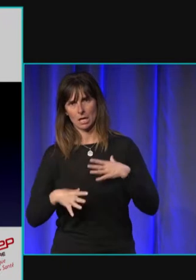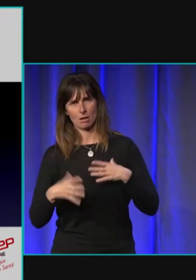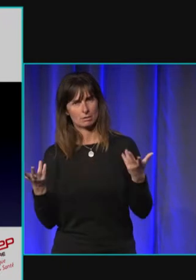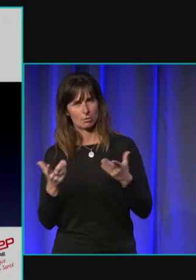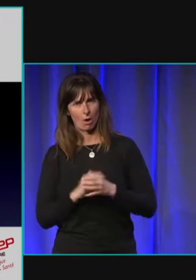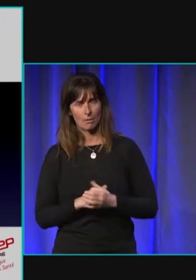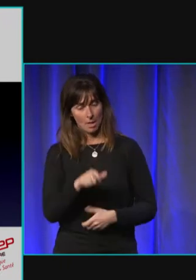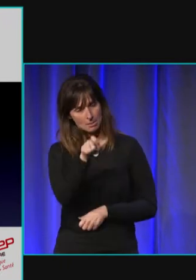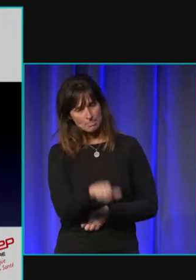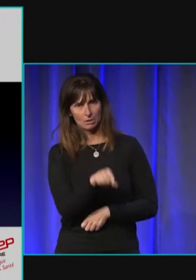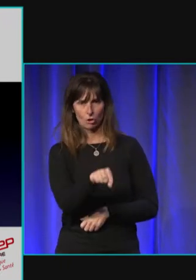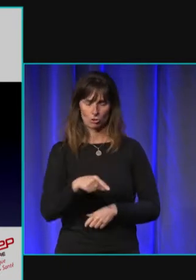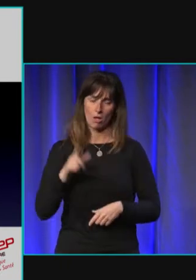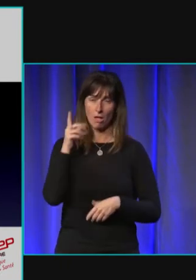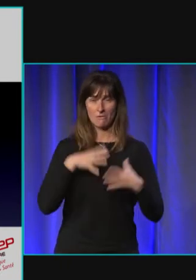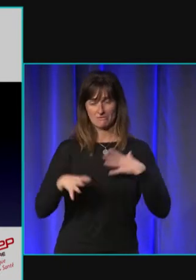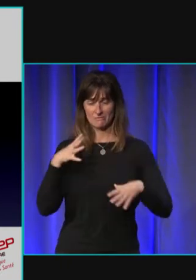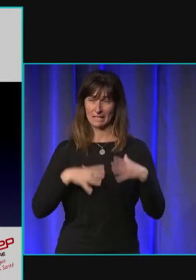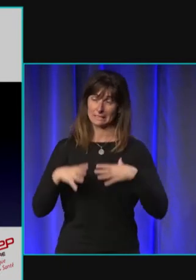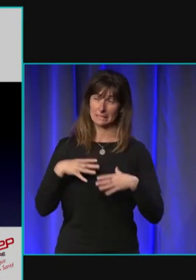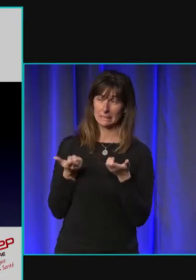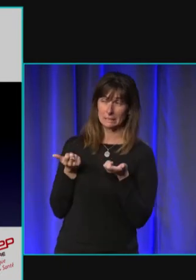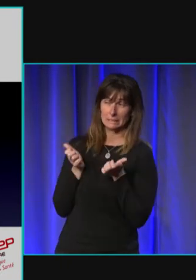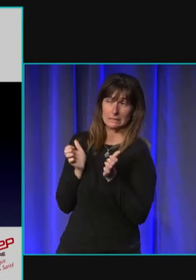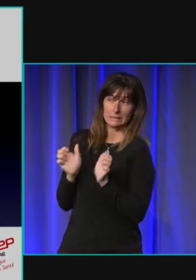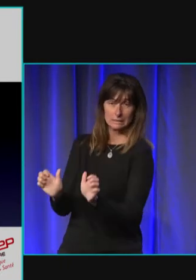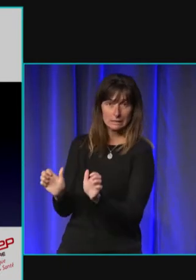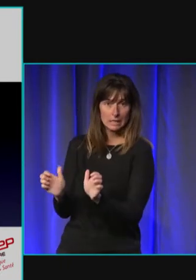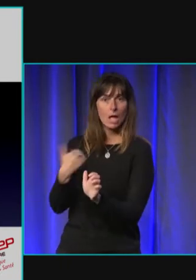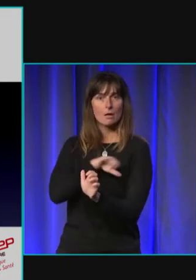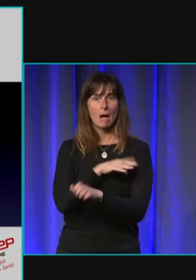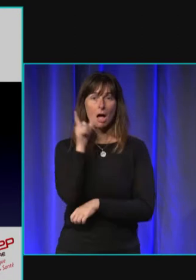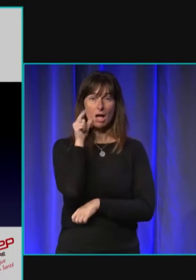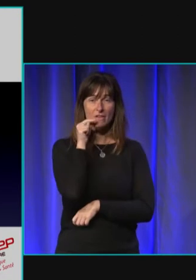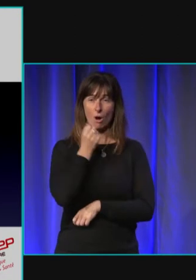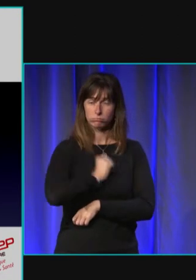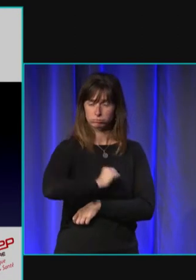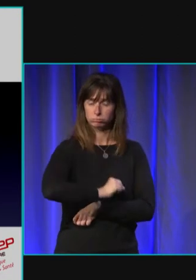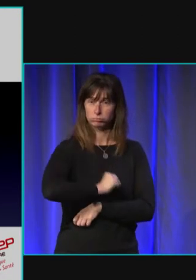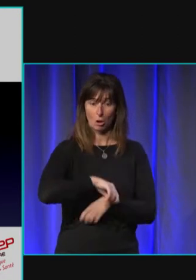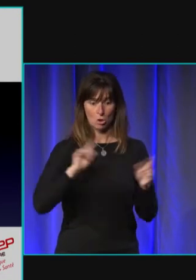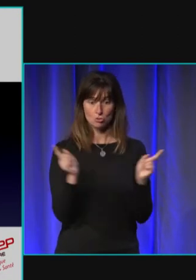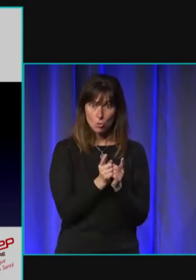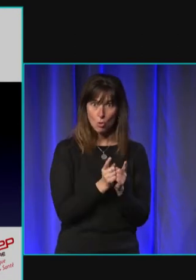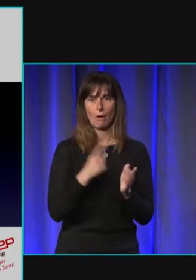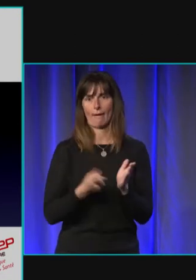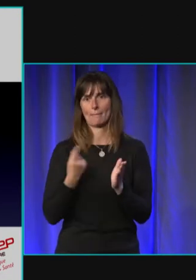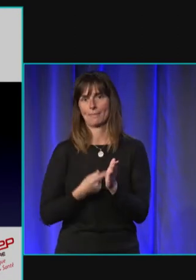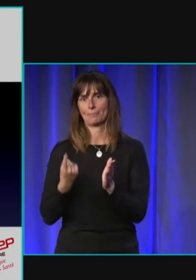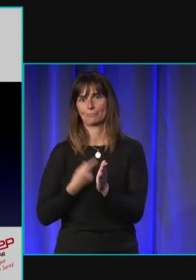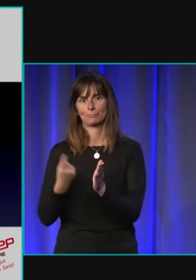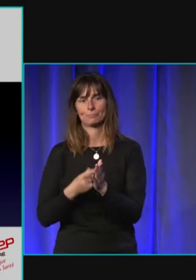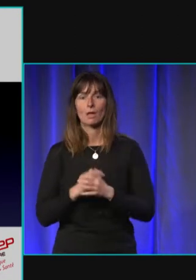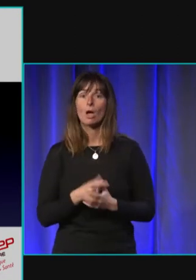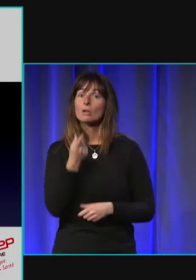à résister à la fatigue, notamment sur des efforts qui sont intensifs, de courte durée et répétés, à savoir